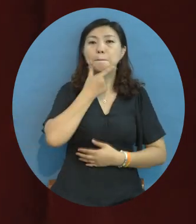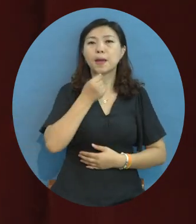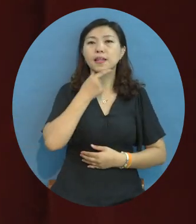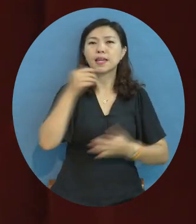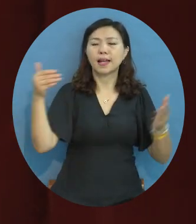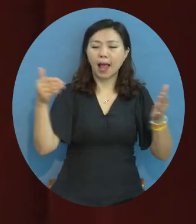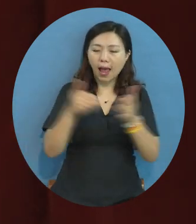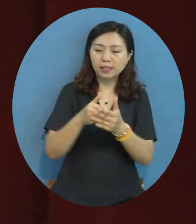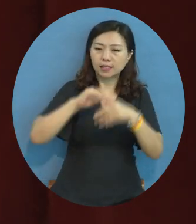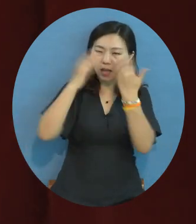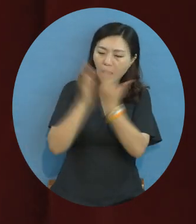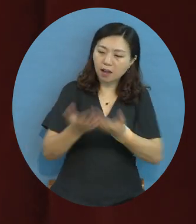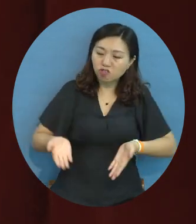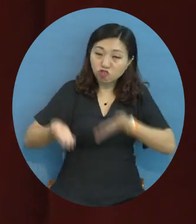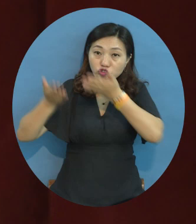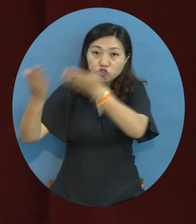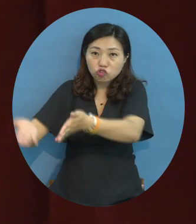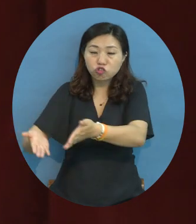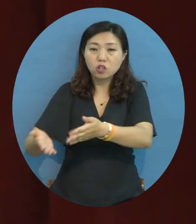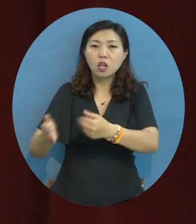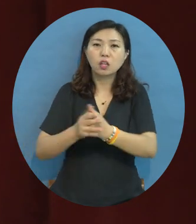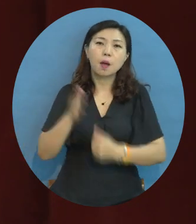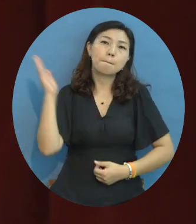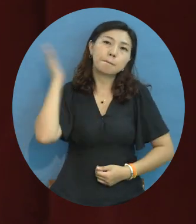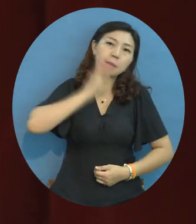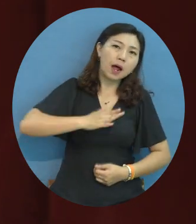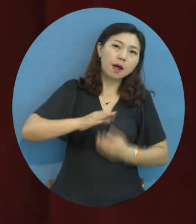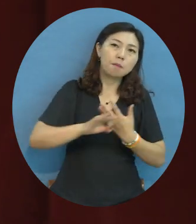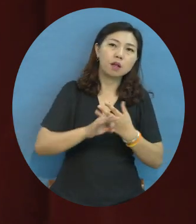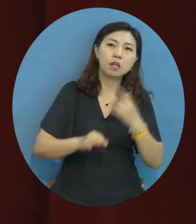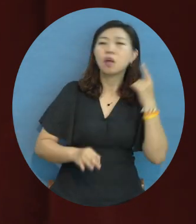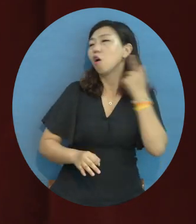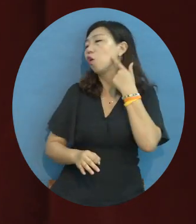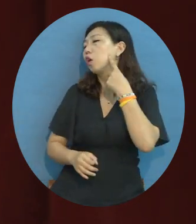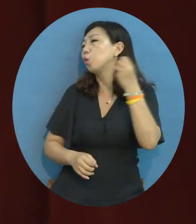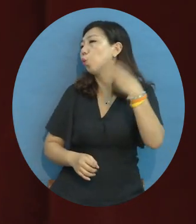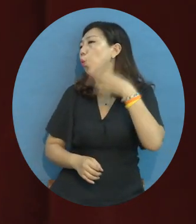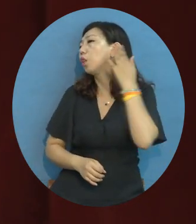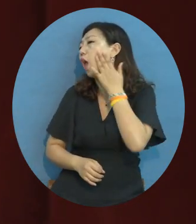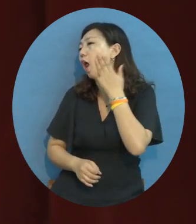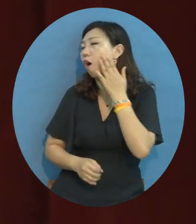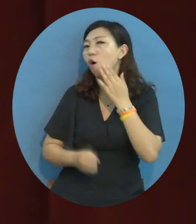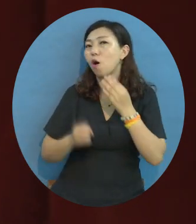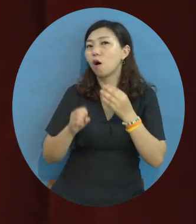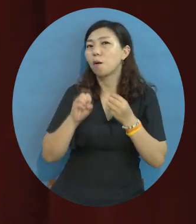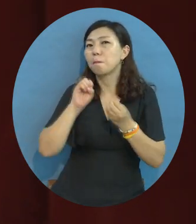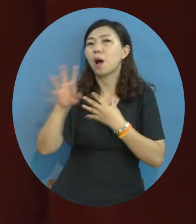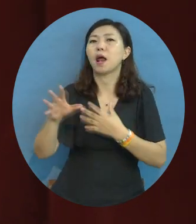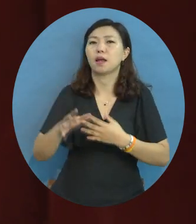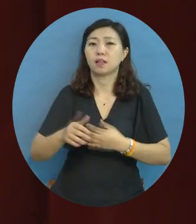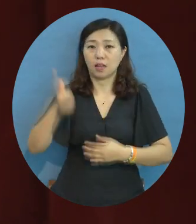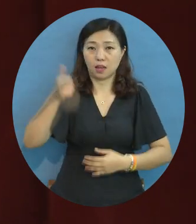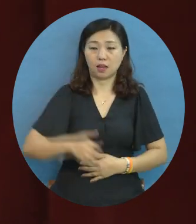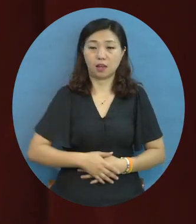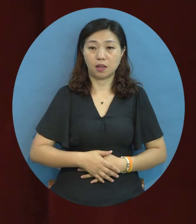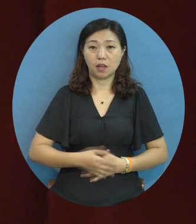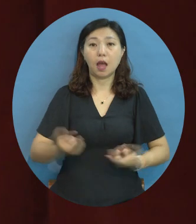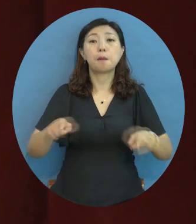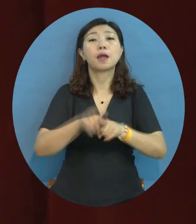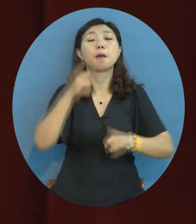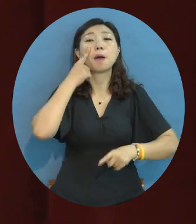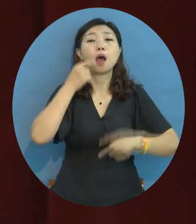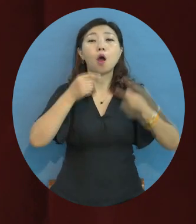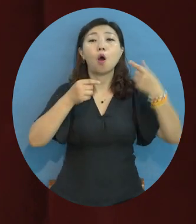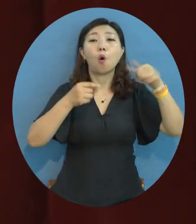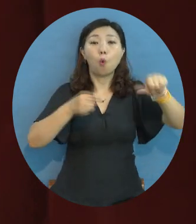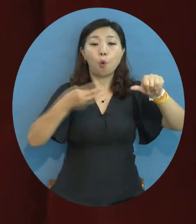거 들어봤지? 됐어요? 네. 들어봤어요? 자, 오리를 가자면 따라해봐. 오리를 가자면? 오리를